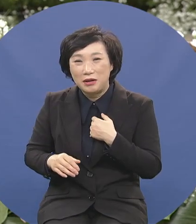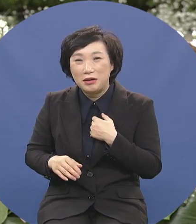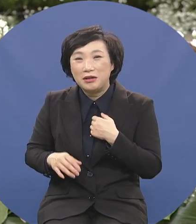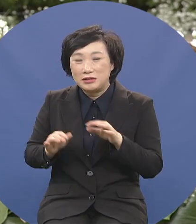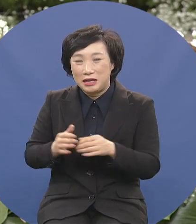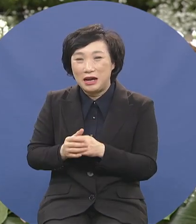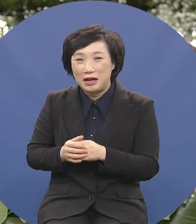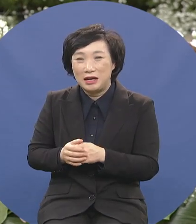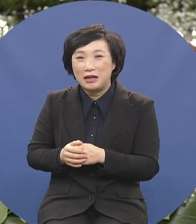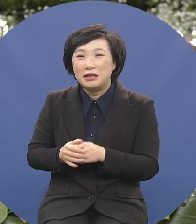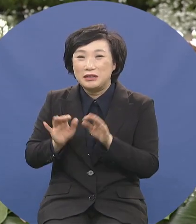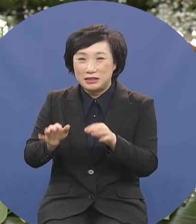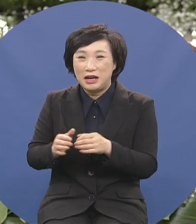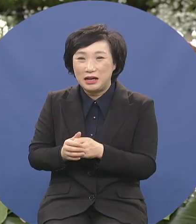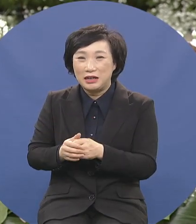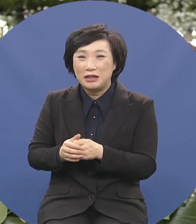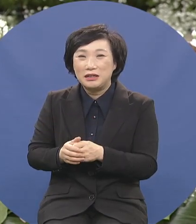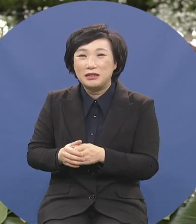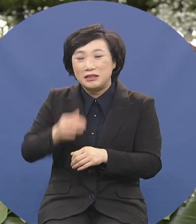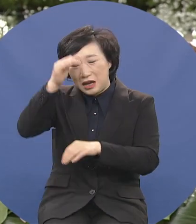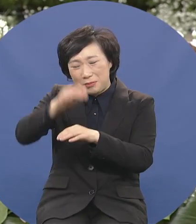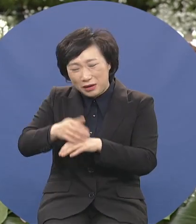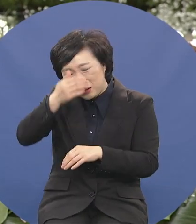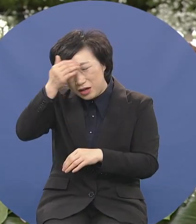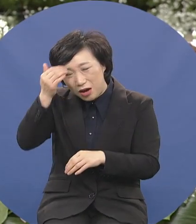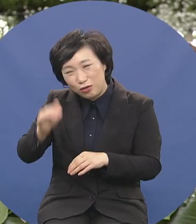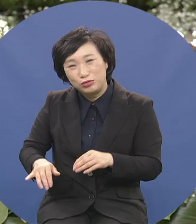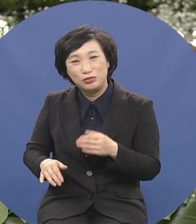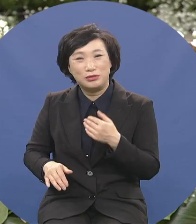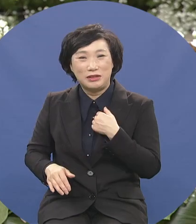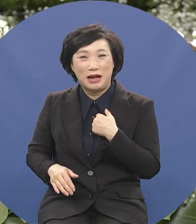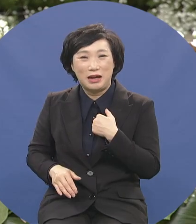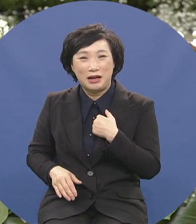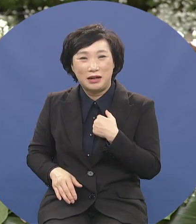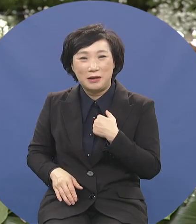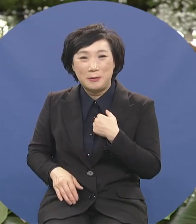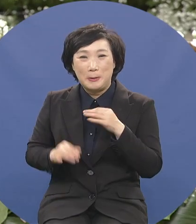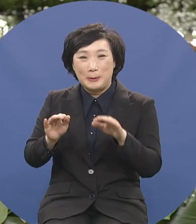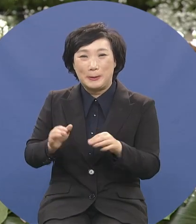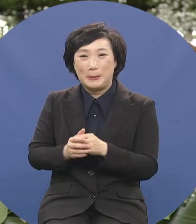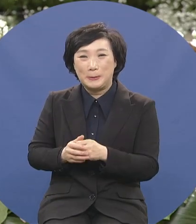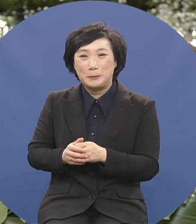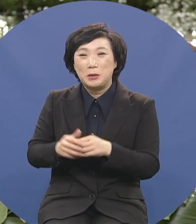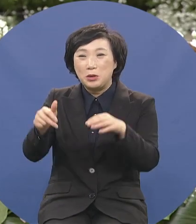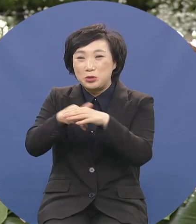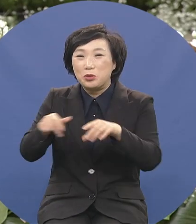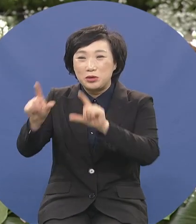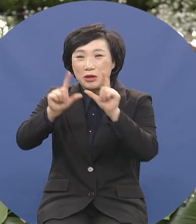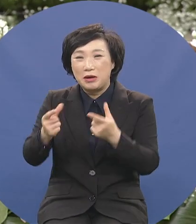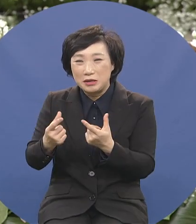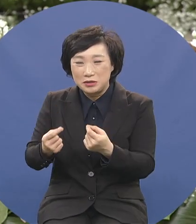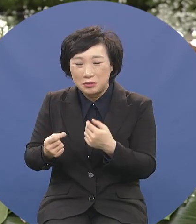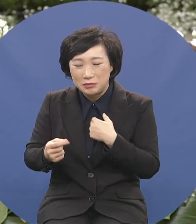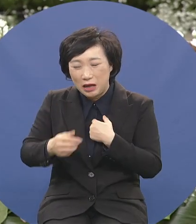찬양하고 겨우 예배하고 겨우 종교생활처럼